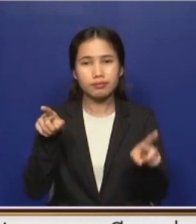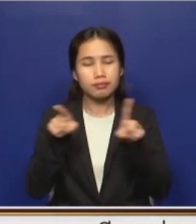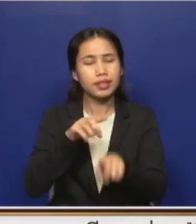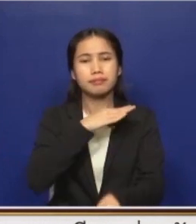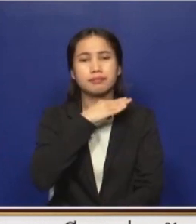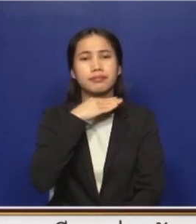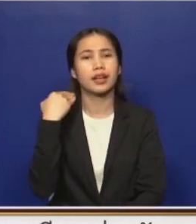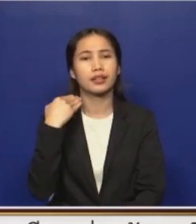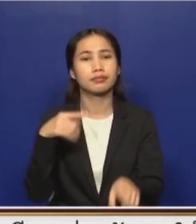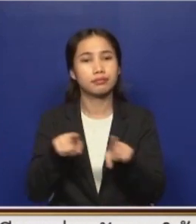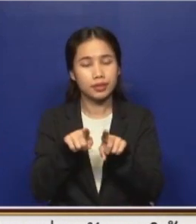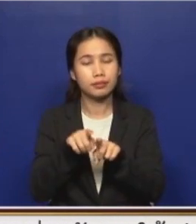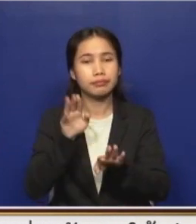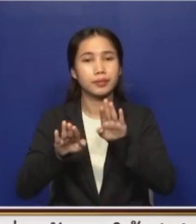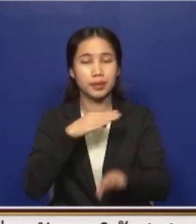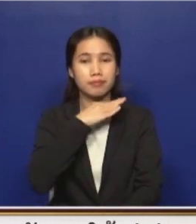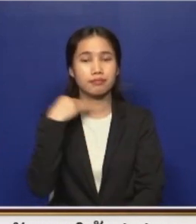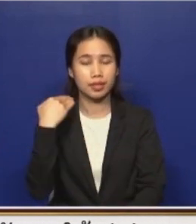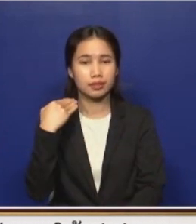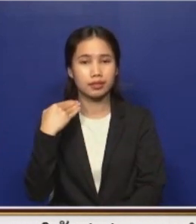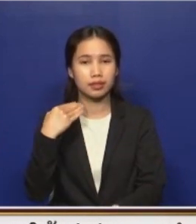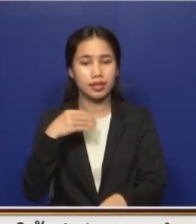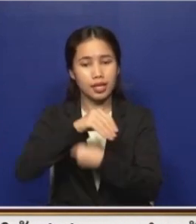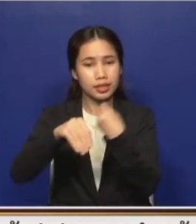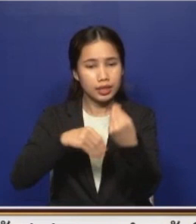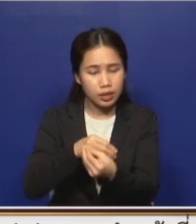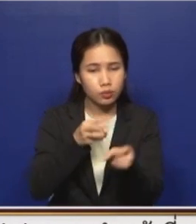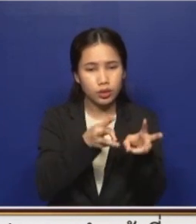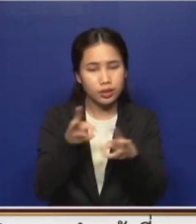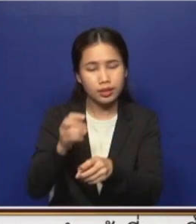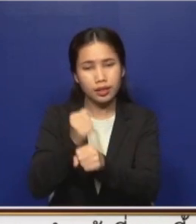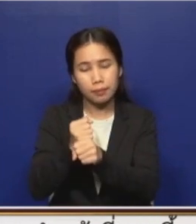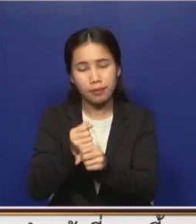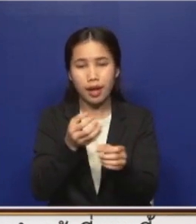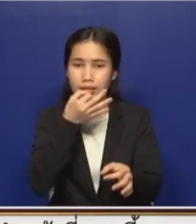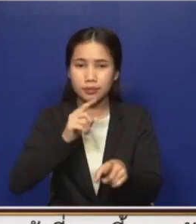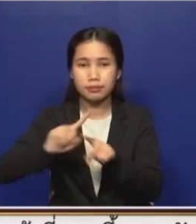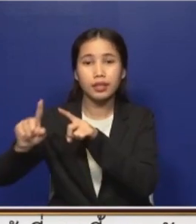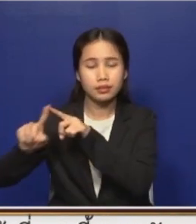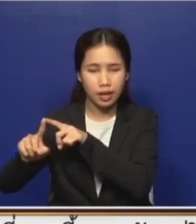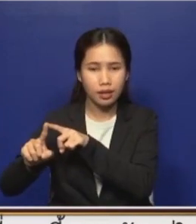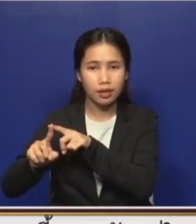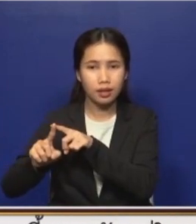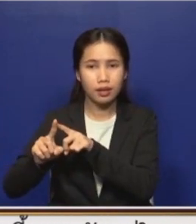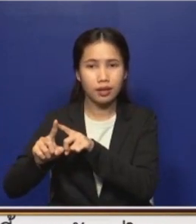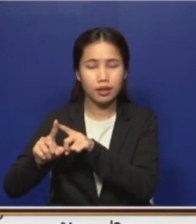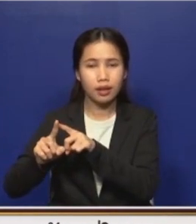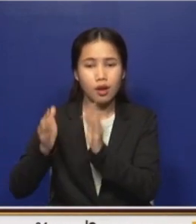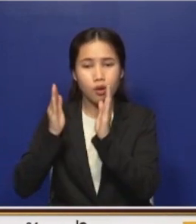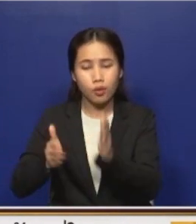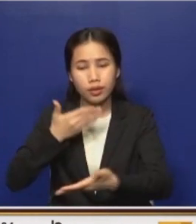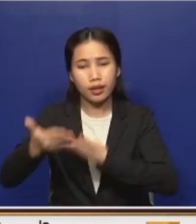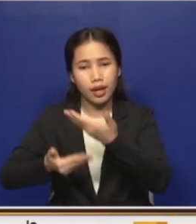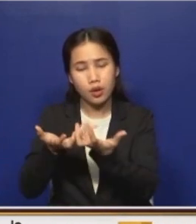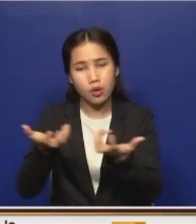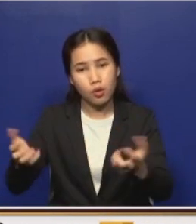ทุกคนแน่นอนสถานที่กลางคืนฮะไนท์คลับบาร์อาบอบนวด สปาทุกคนหยุดหม